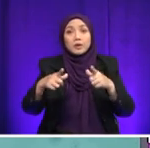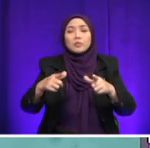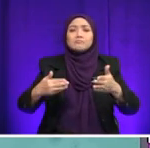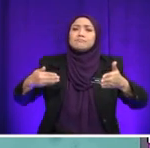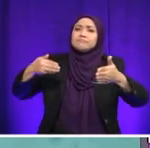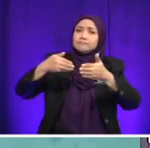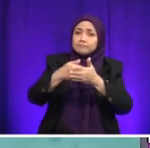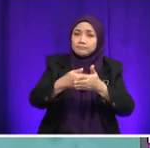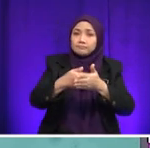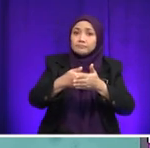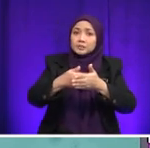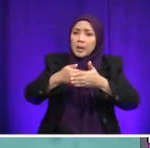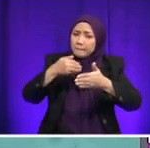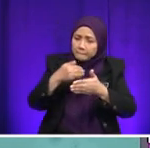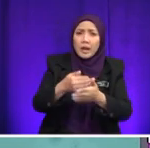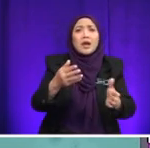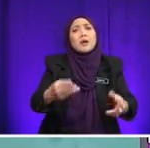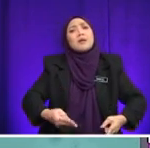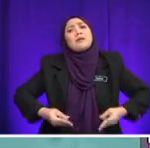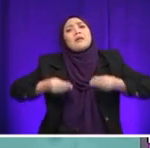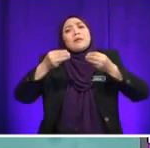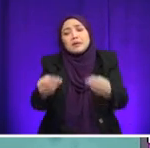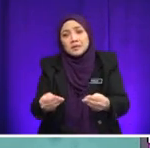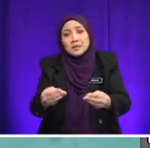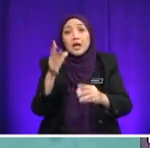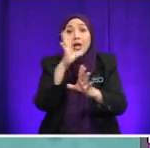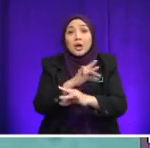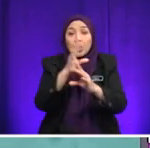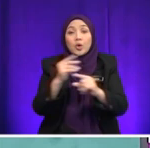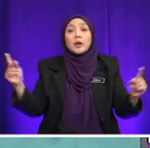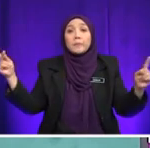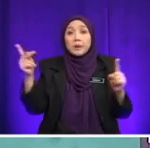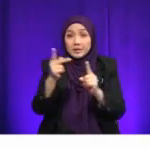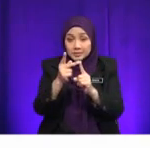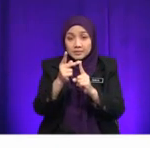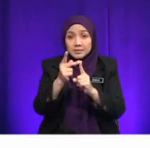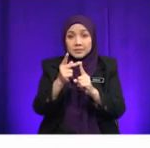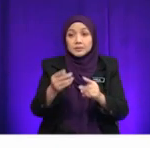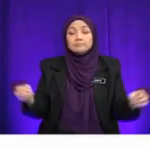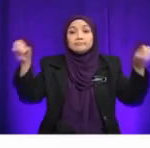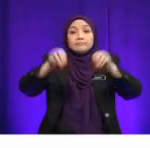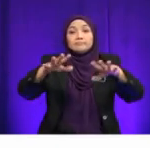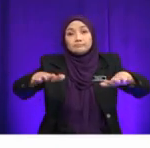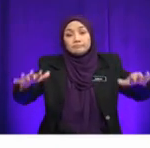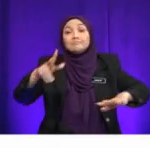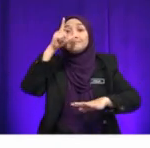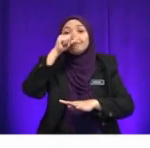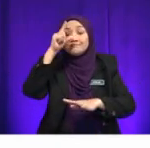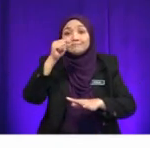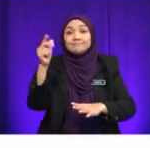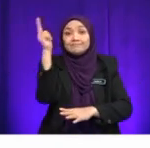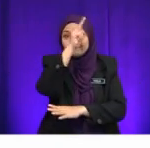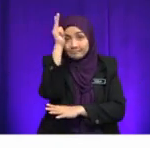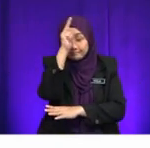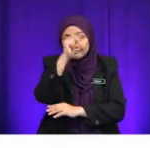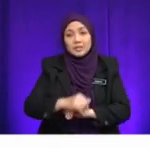pada penyerahan Serawak itu sendiri pada Kerajaan British oke cek kuharap Universitas kalian perhatikan pada paparan Oke dia bermula